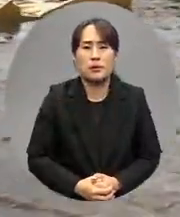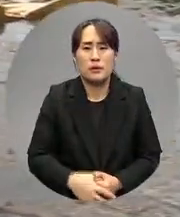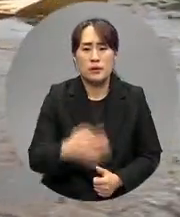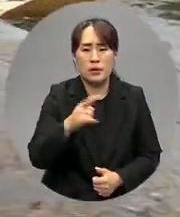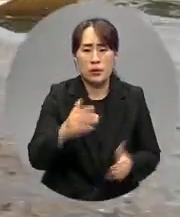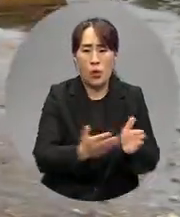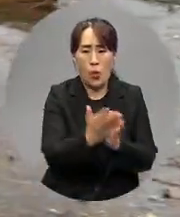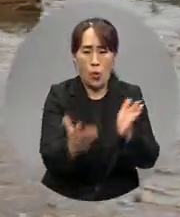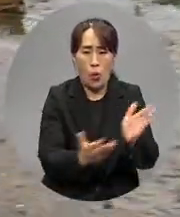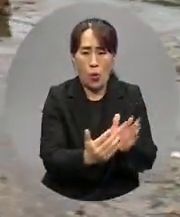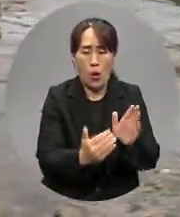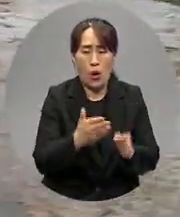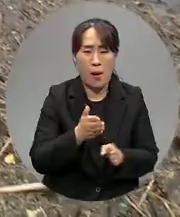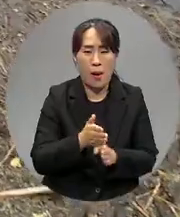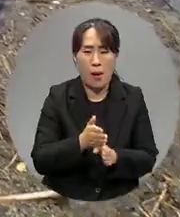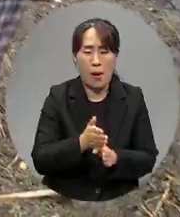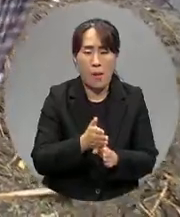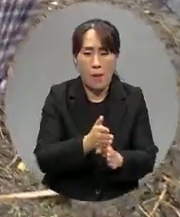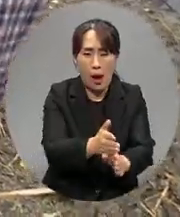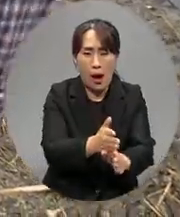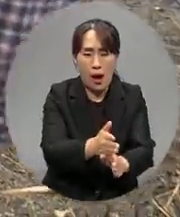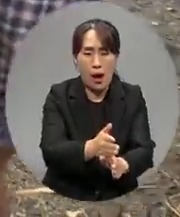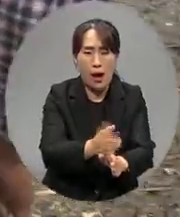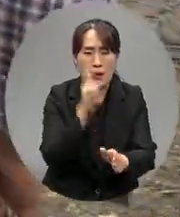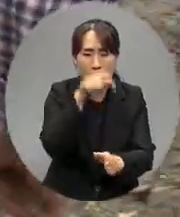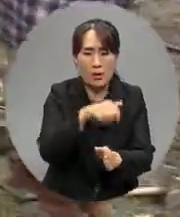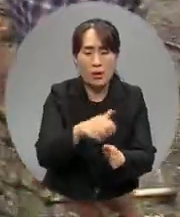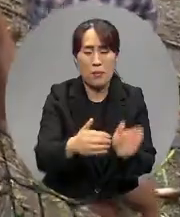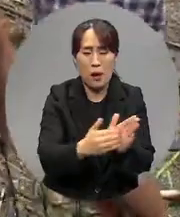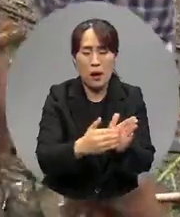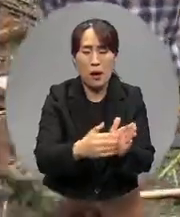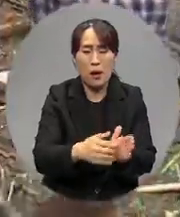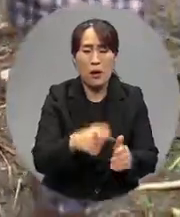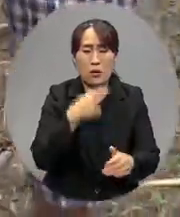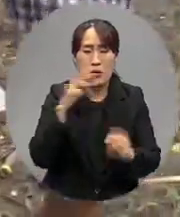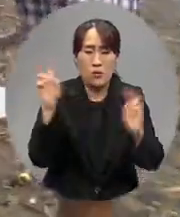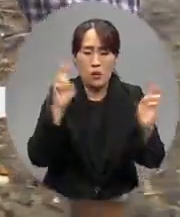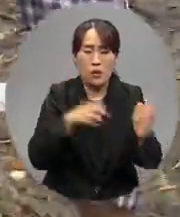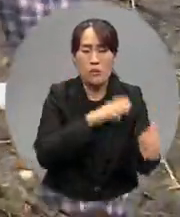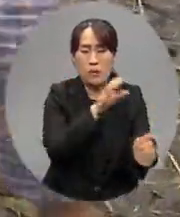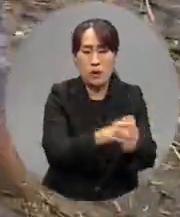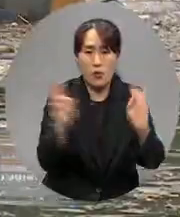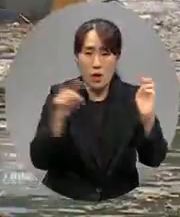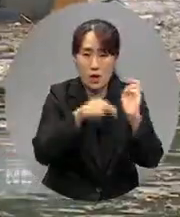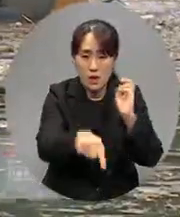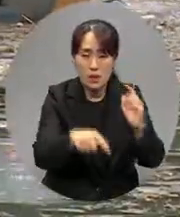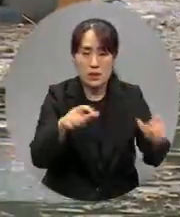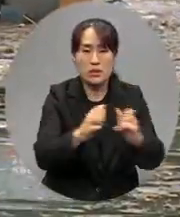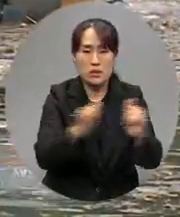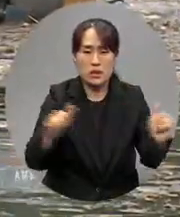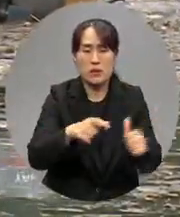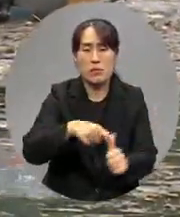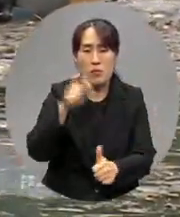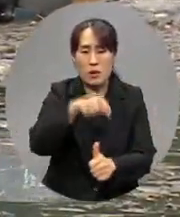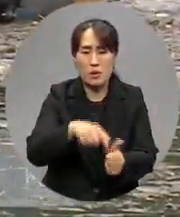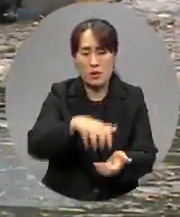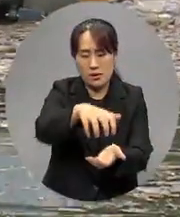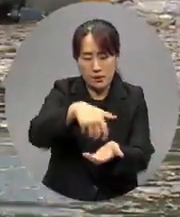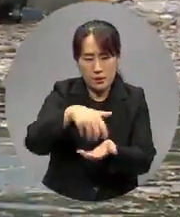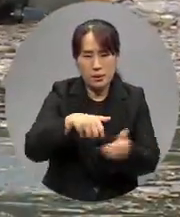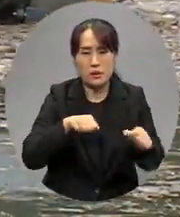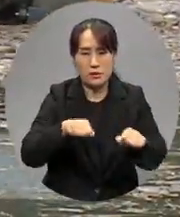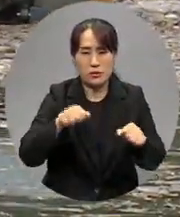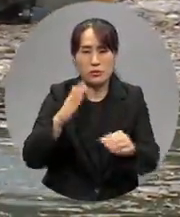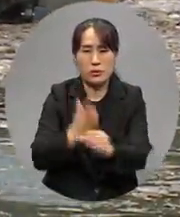대청호에 설치된 차단막들이 쓰레기를 막으면 수자원 공사로부터 위탁을 받은 업체가 지역 주민 등을 고용해 수거하고 있습니다.